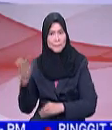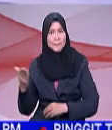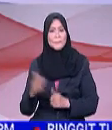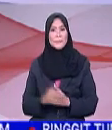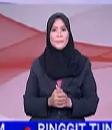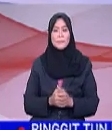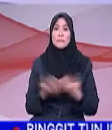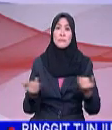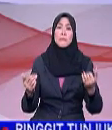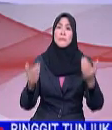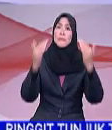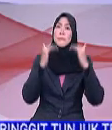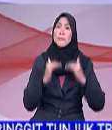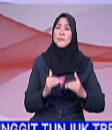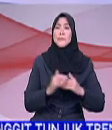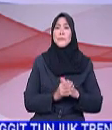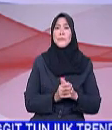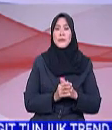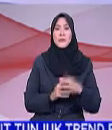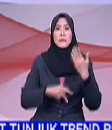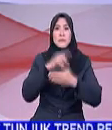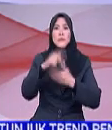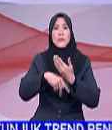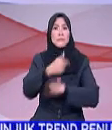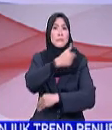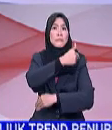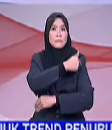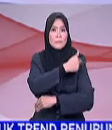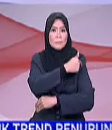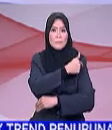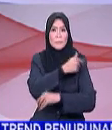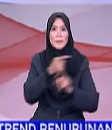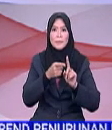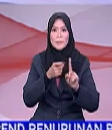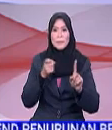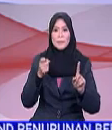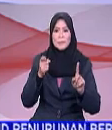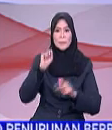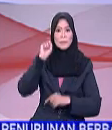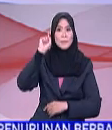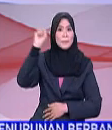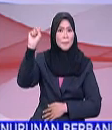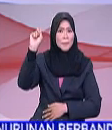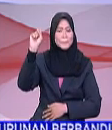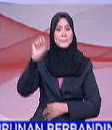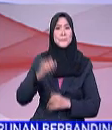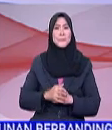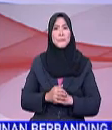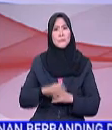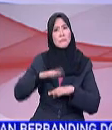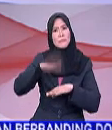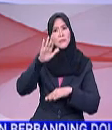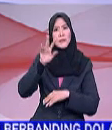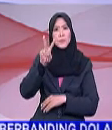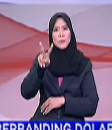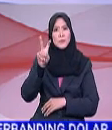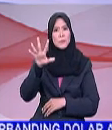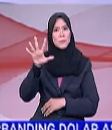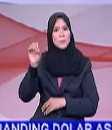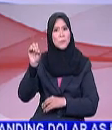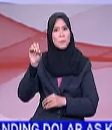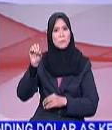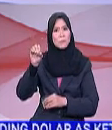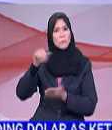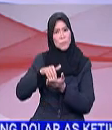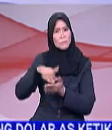Juga berkisar program vaksinasi antara pengisian dari negeri di bawah bayu. Dikabarkan lebih 250 penduduk luar